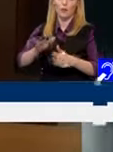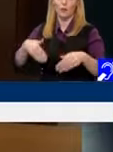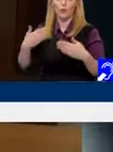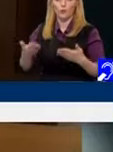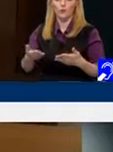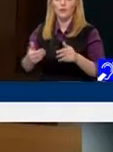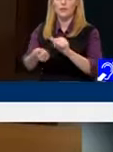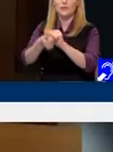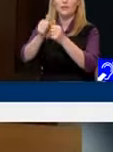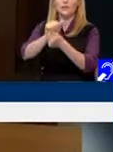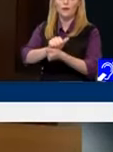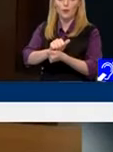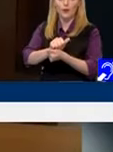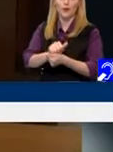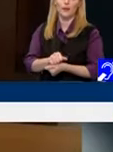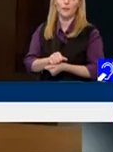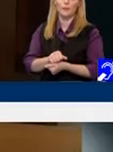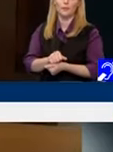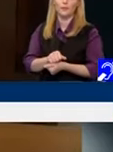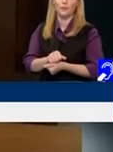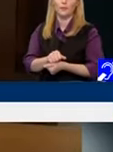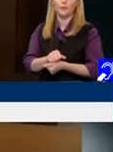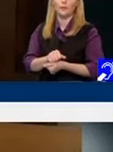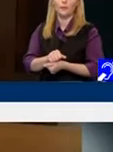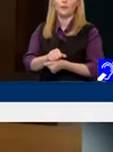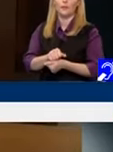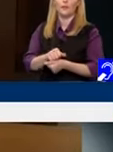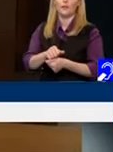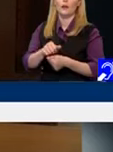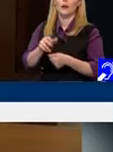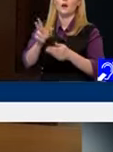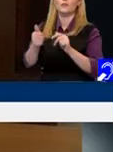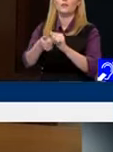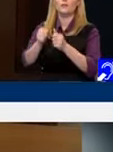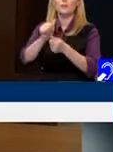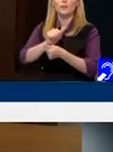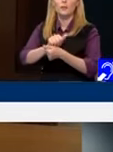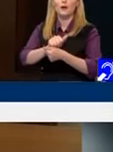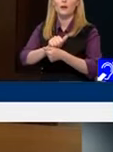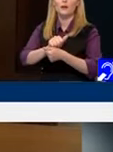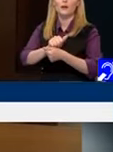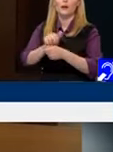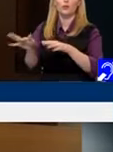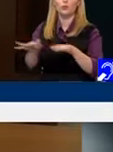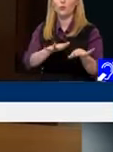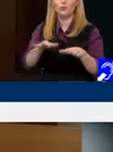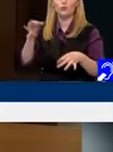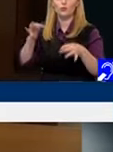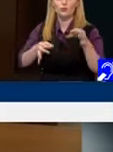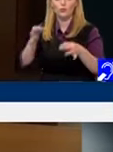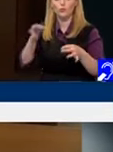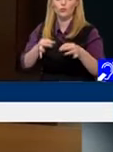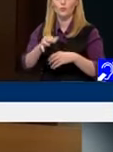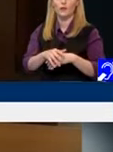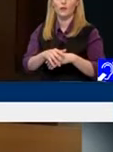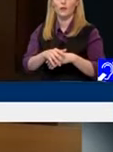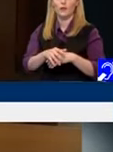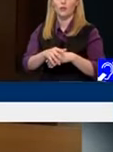propune schimbarea modului de formare a Consiliului Superior al Magistraturii cu excluderea Ministrului Justiției,